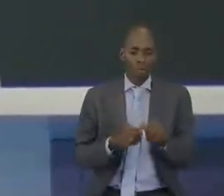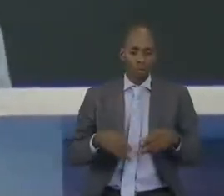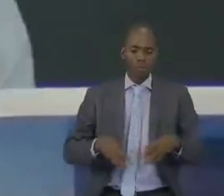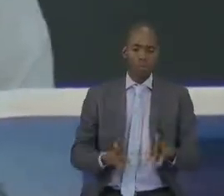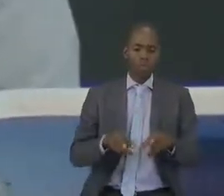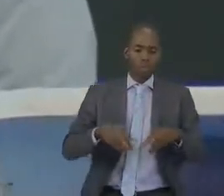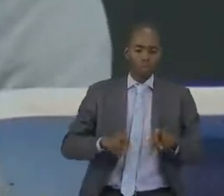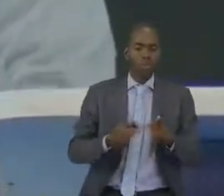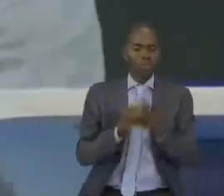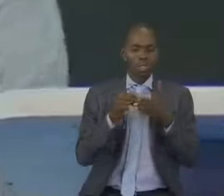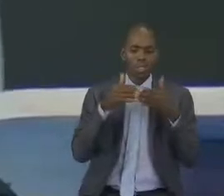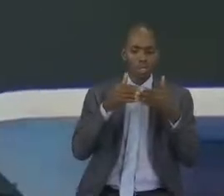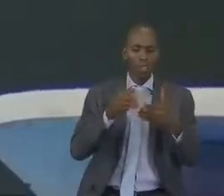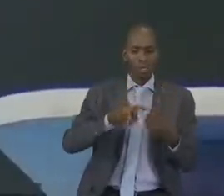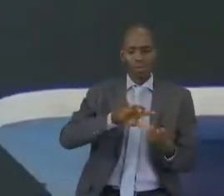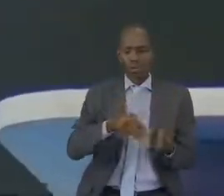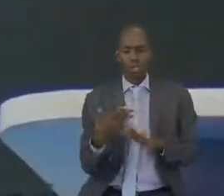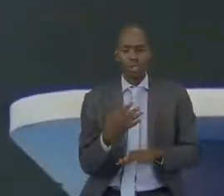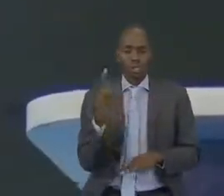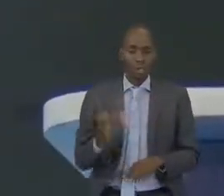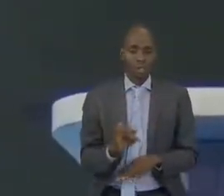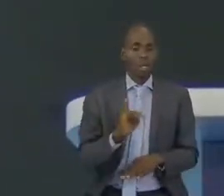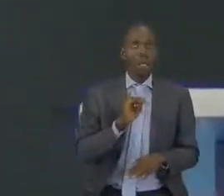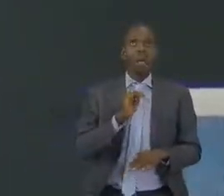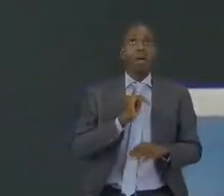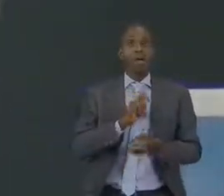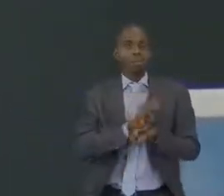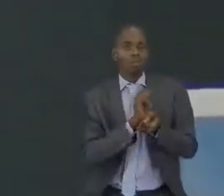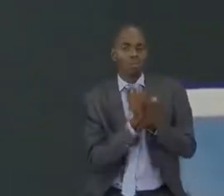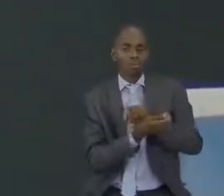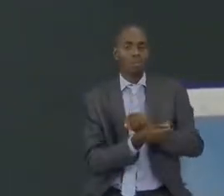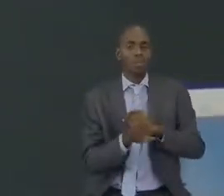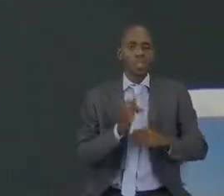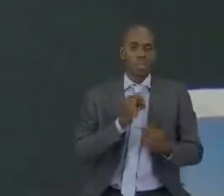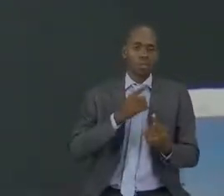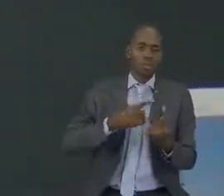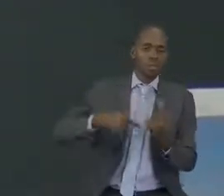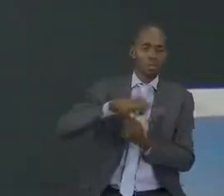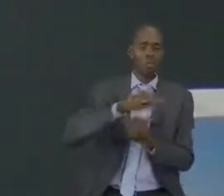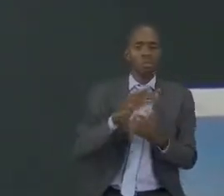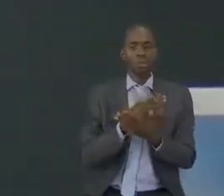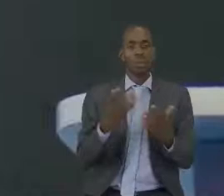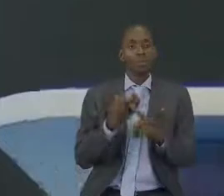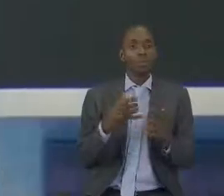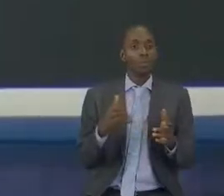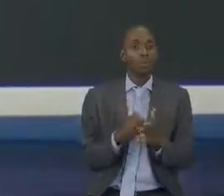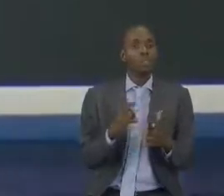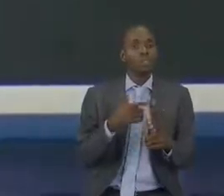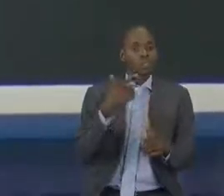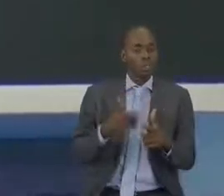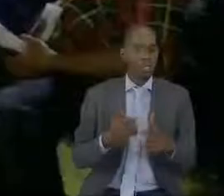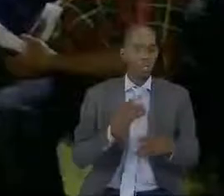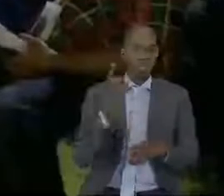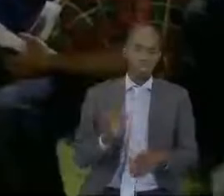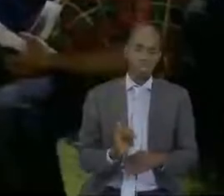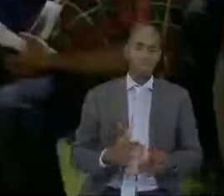toute voie qui conduit à la vie éternelle et je me détourne de tes autres voies et je viens au Seigneur. La vie éternelle sera pour